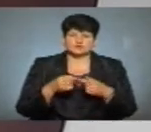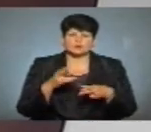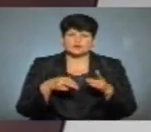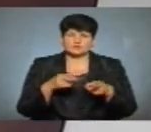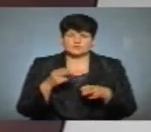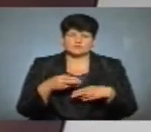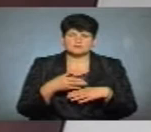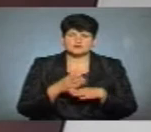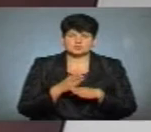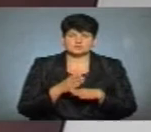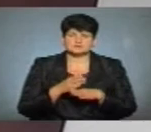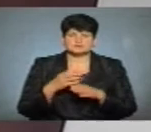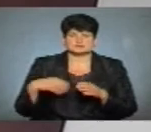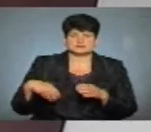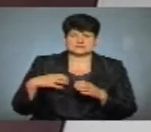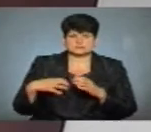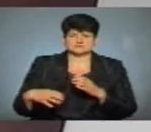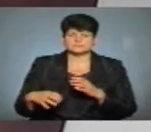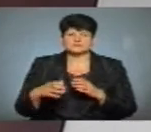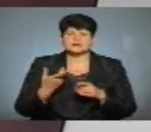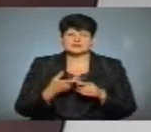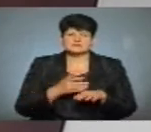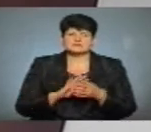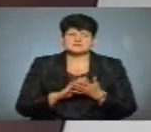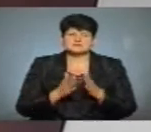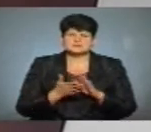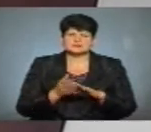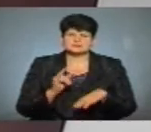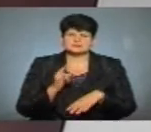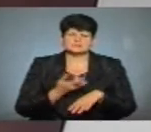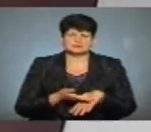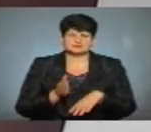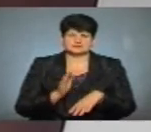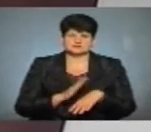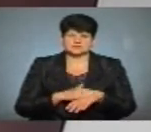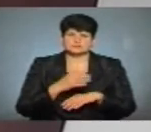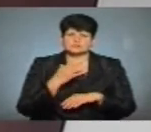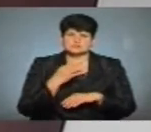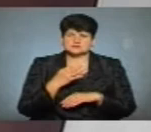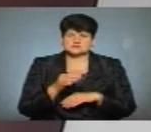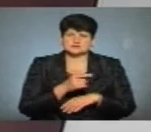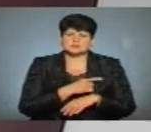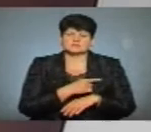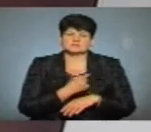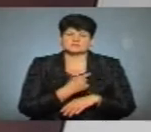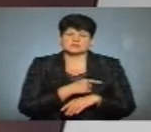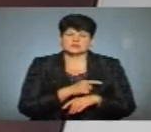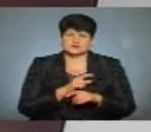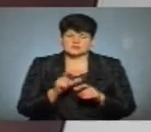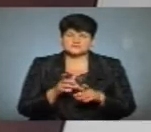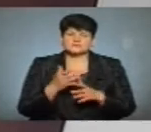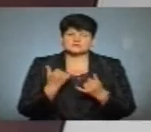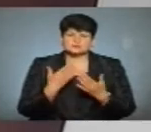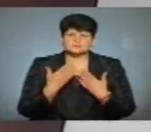кістки, стан дитини важкий. Про це розповіла медична директорка лікарні Алла Філюк. Сьогодні наші кореспонденти поспілкувалися